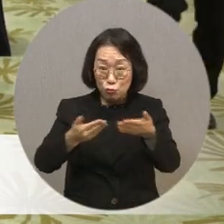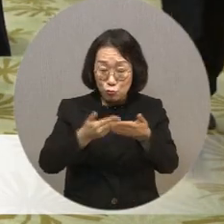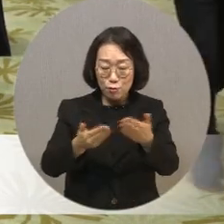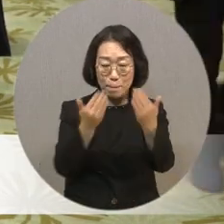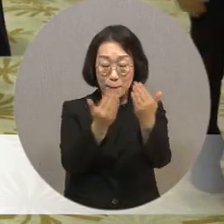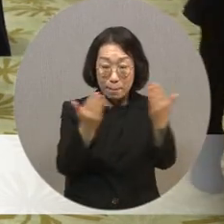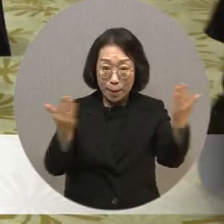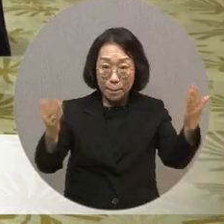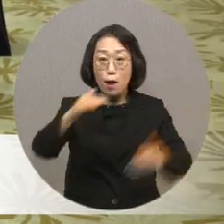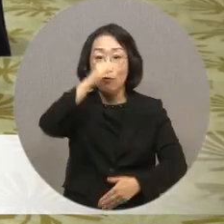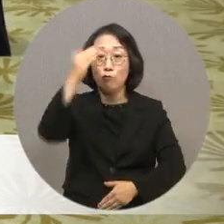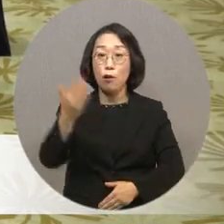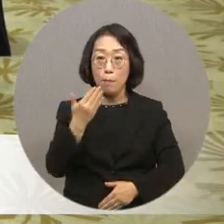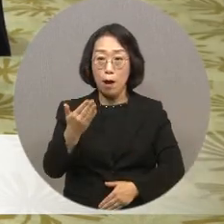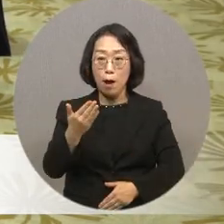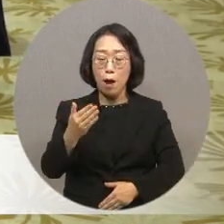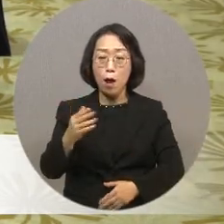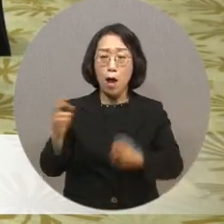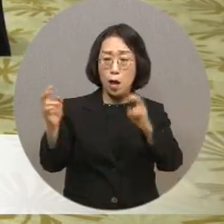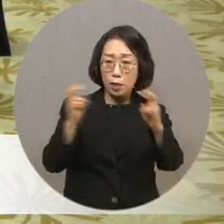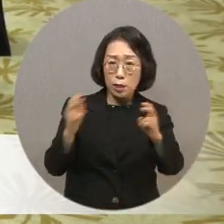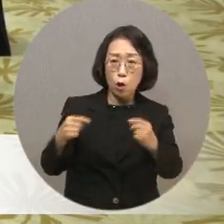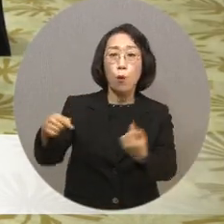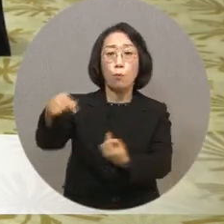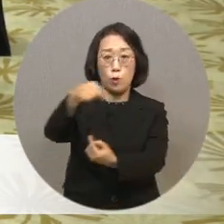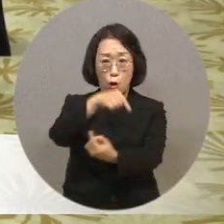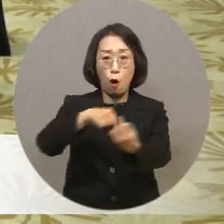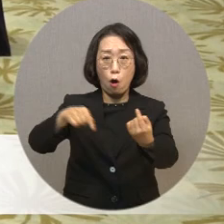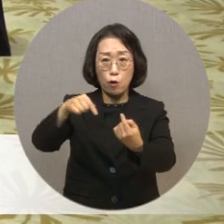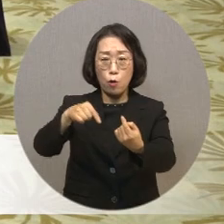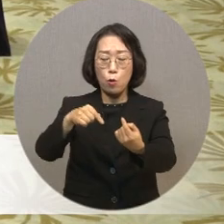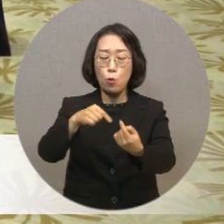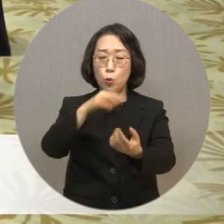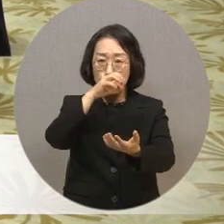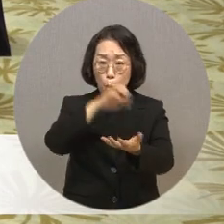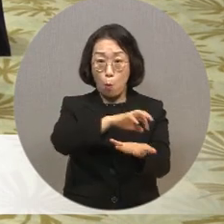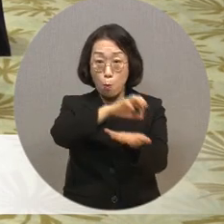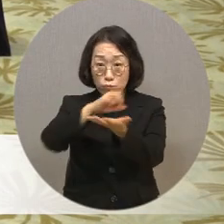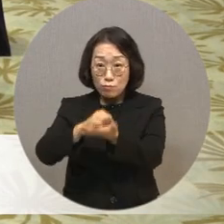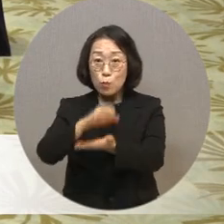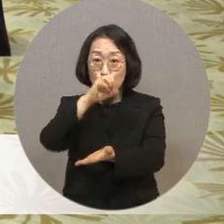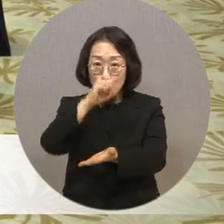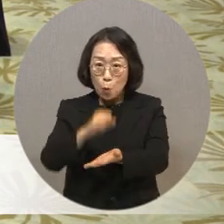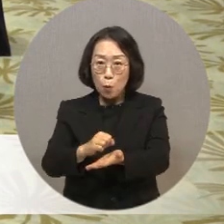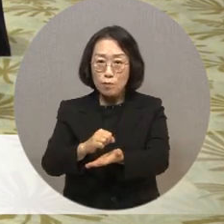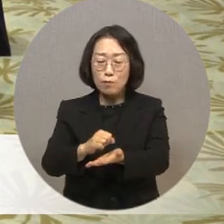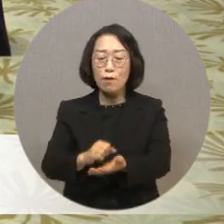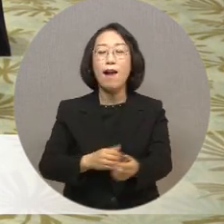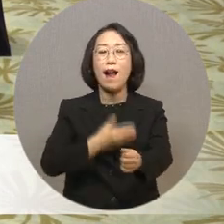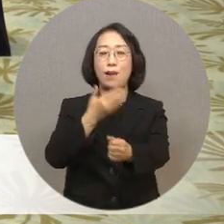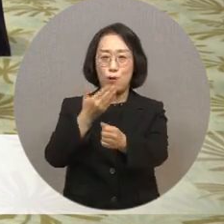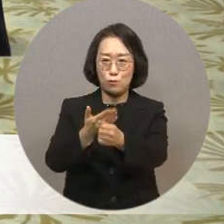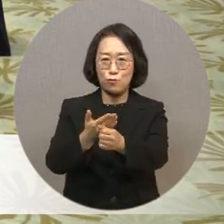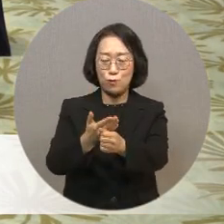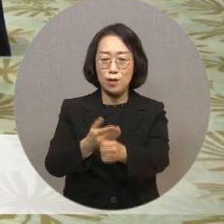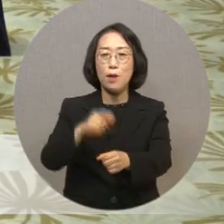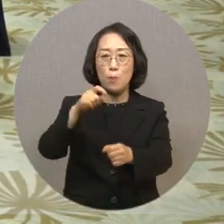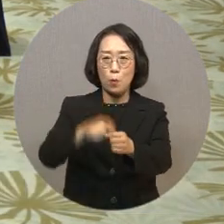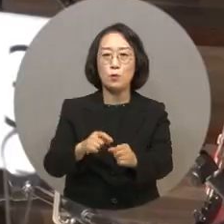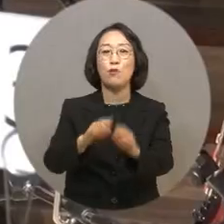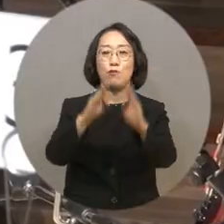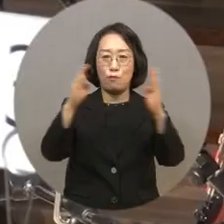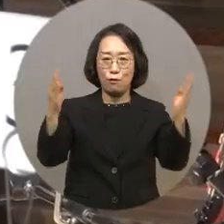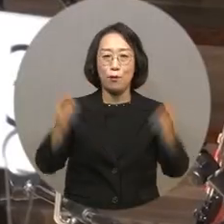예술적 능력이 기업체의 경영에 큰 자원과 모티브가 될 수 있다는 것을 함께 알리려고 이 자리에